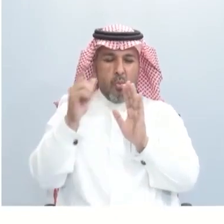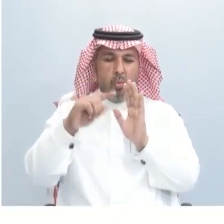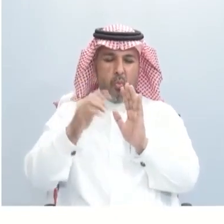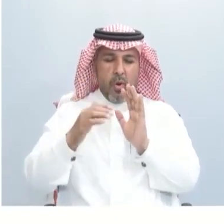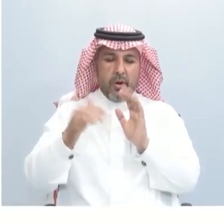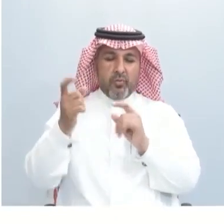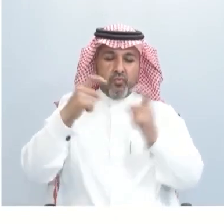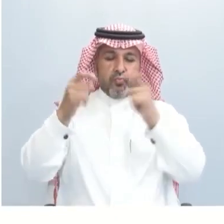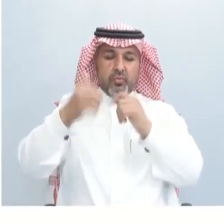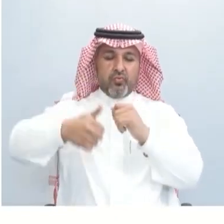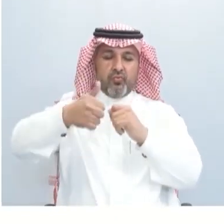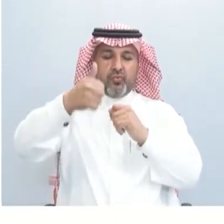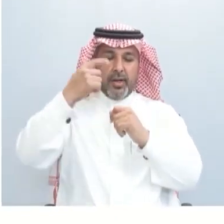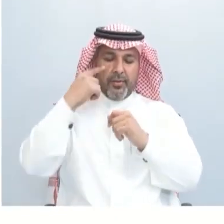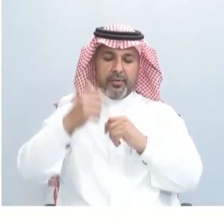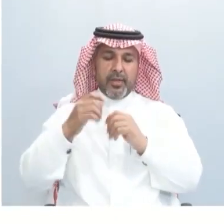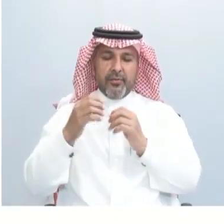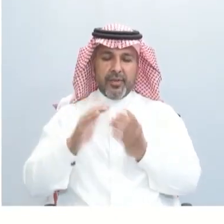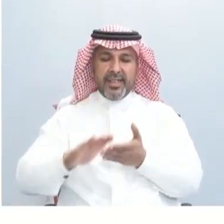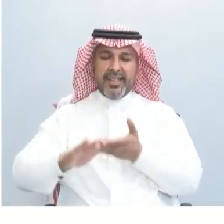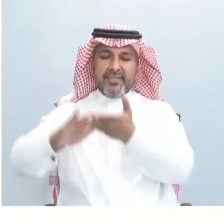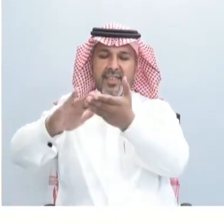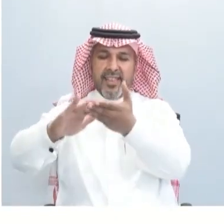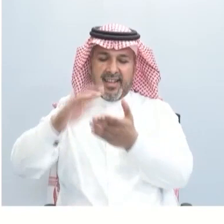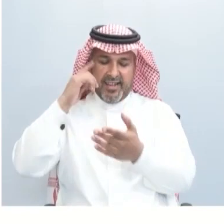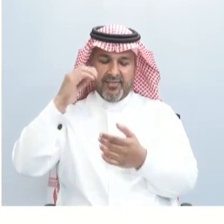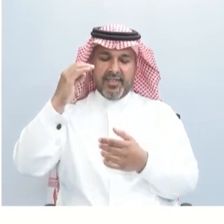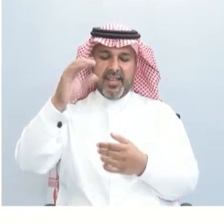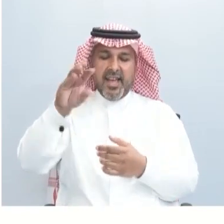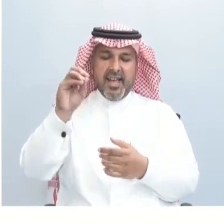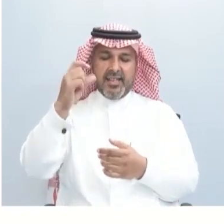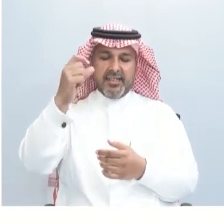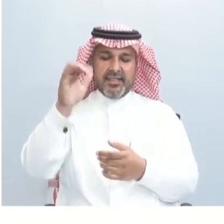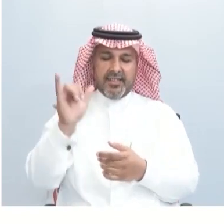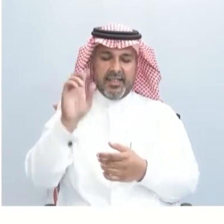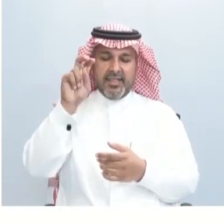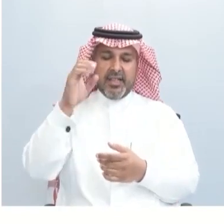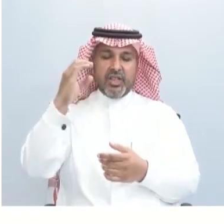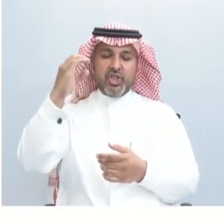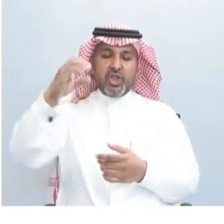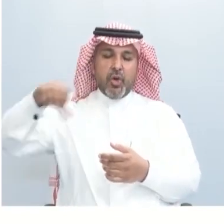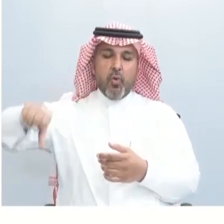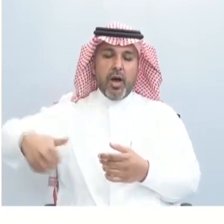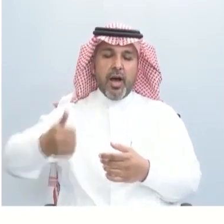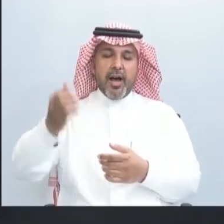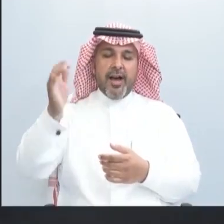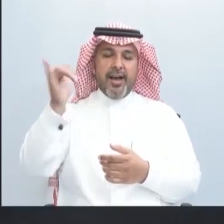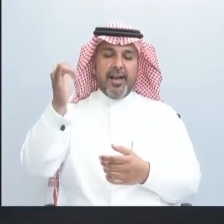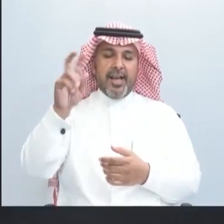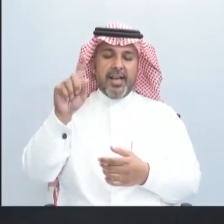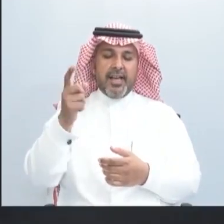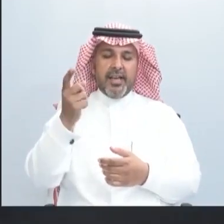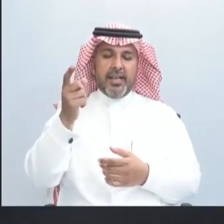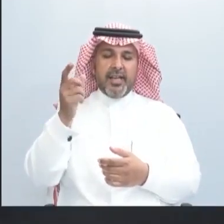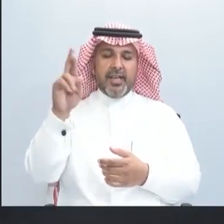المسابقه الخمس يعني اذا كان الفائز فاز في مرحله عنده خمسه جوائز يختار اي جائزه يريد